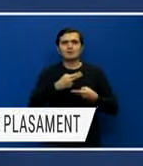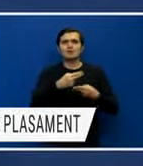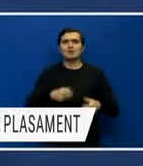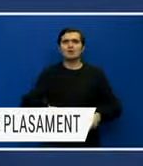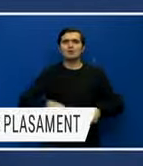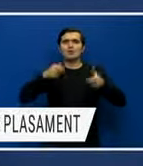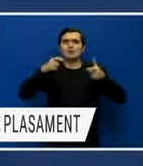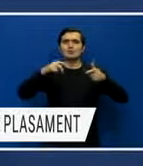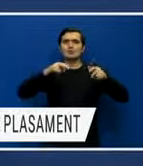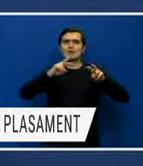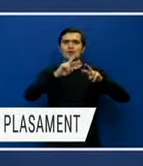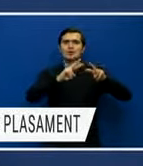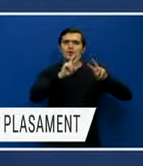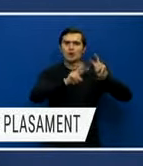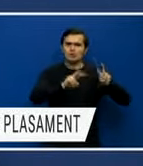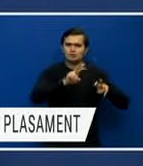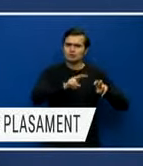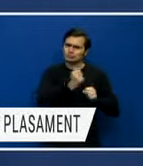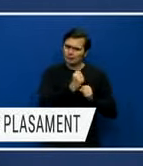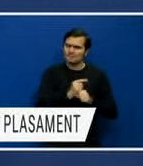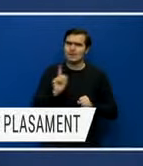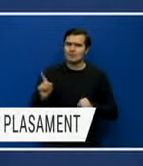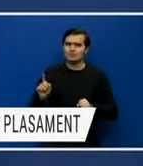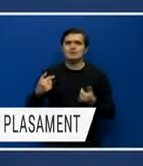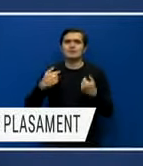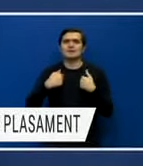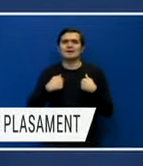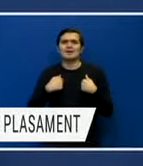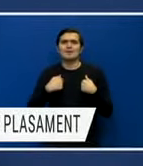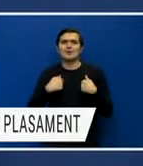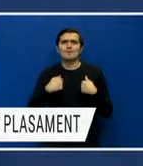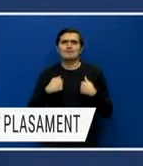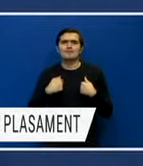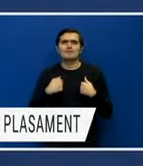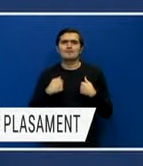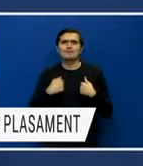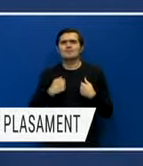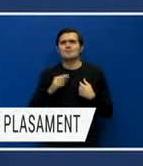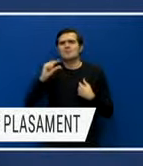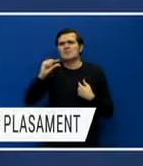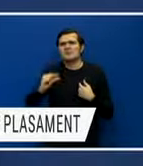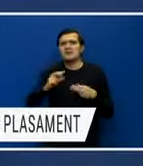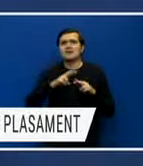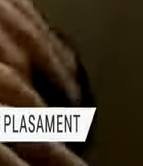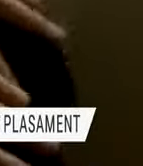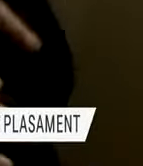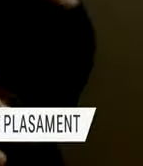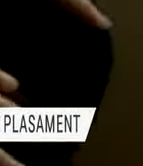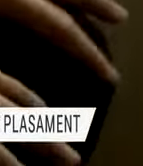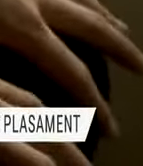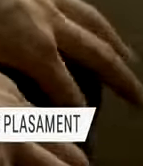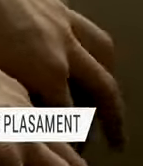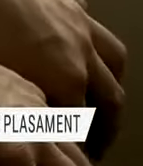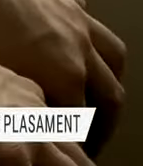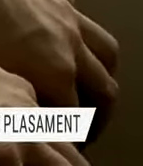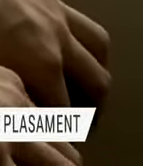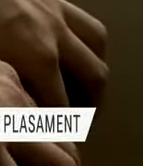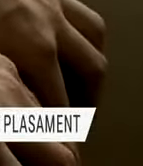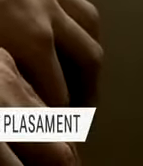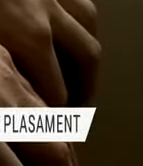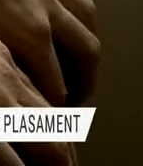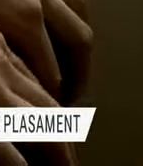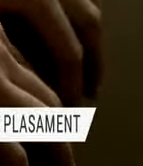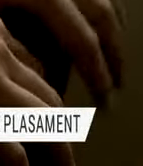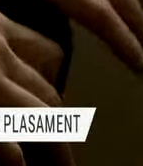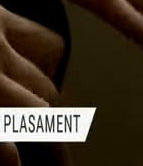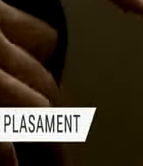ce a și făcut, iar eu ceea ce am putut să acționez cu minimele resurse pe care le avem la dispoziție. De asemenea,